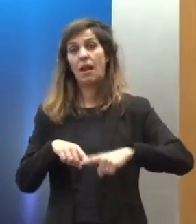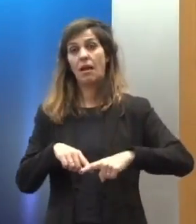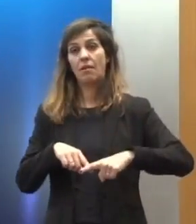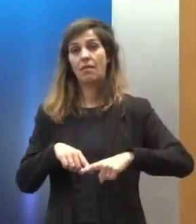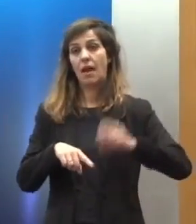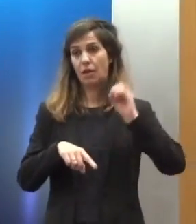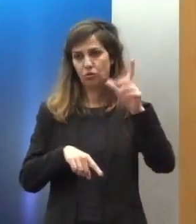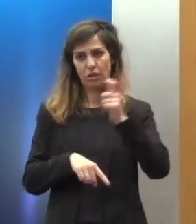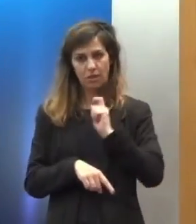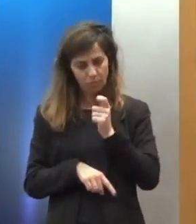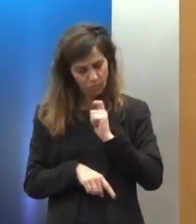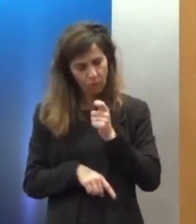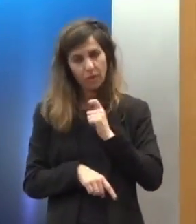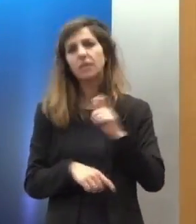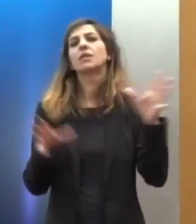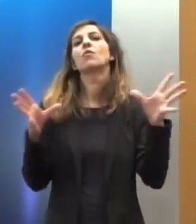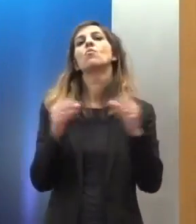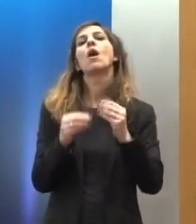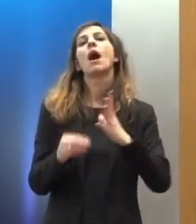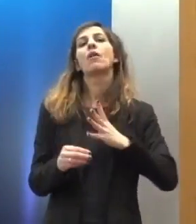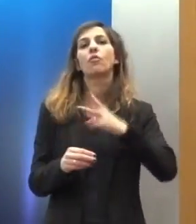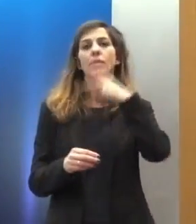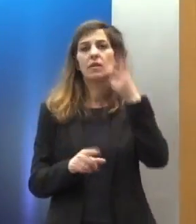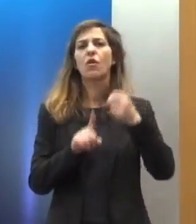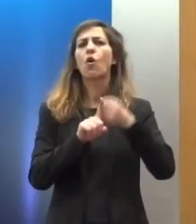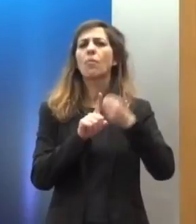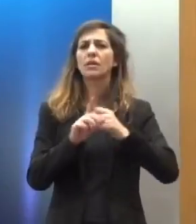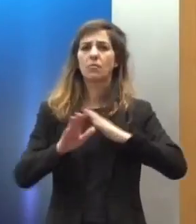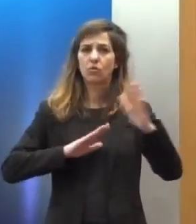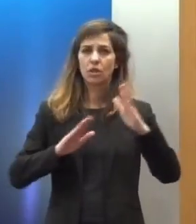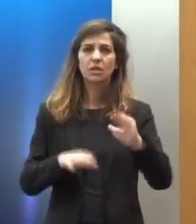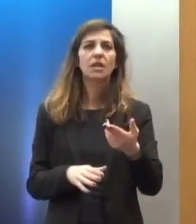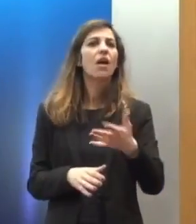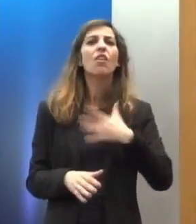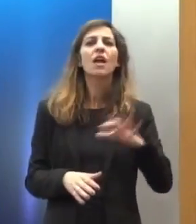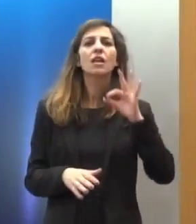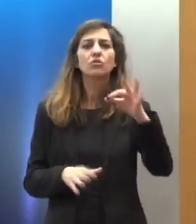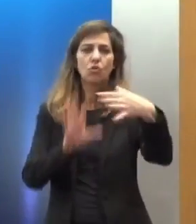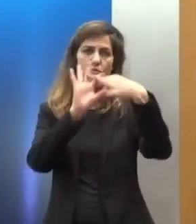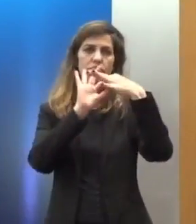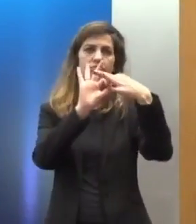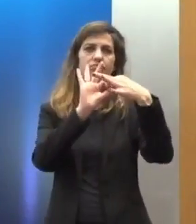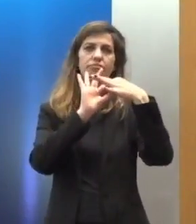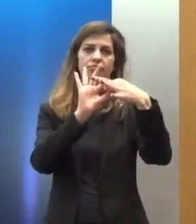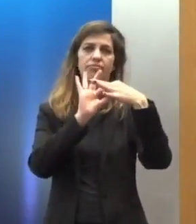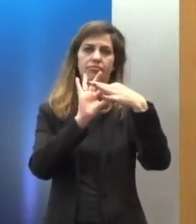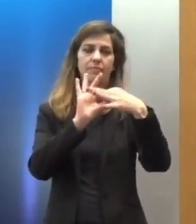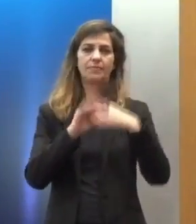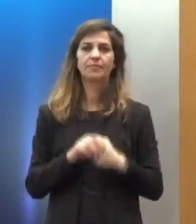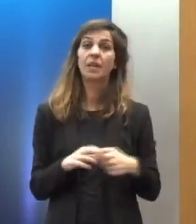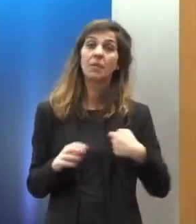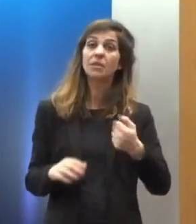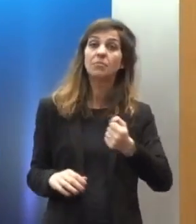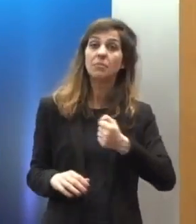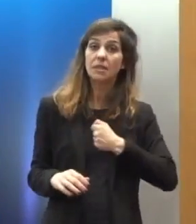των ανθρωπίνων δικαιωμάτων βασίζεται στη φιλοσοφία της συνέργειας και της συνεργασίας. Πιστεύουμε ότι